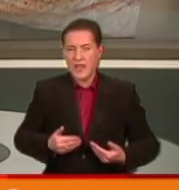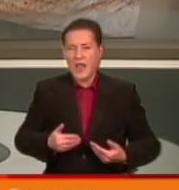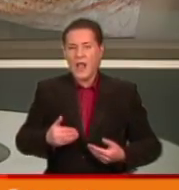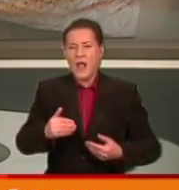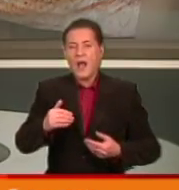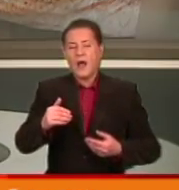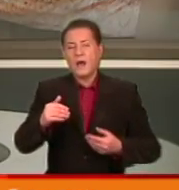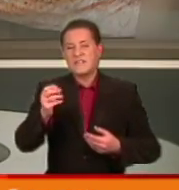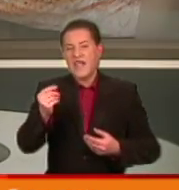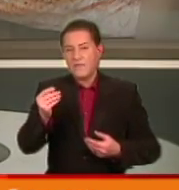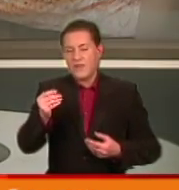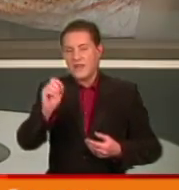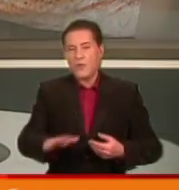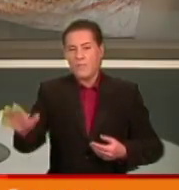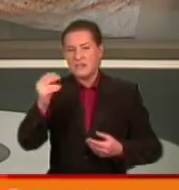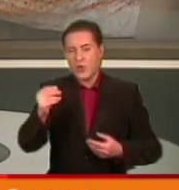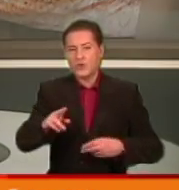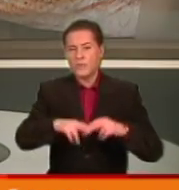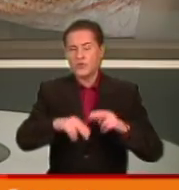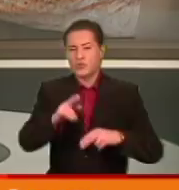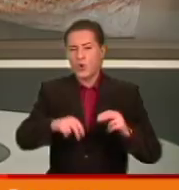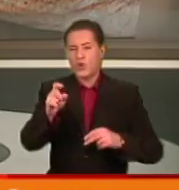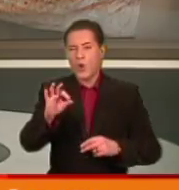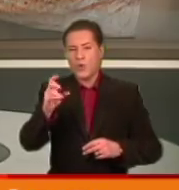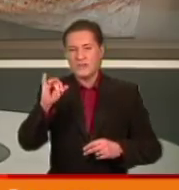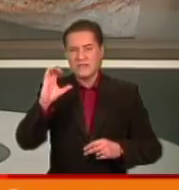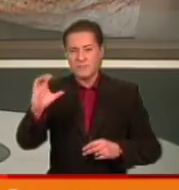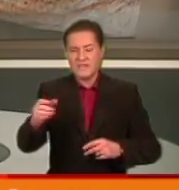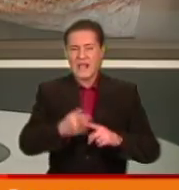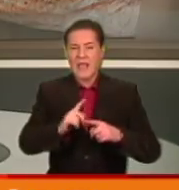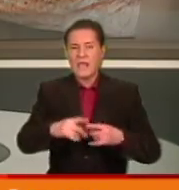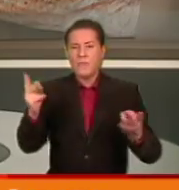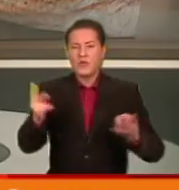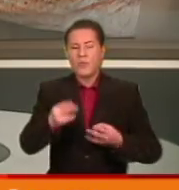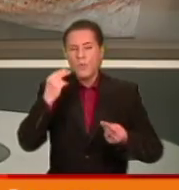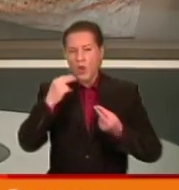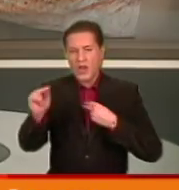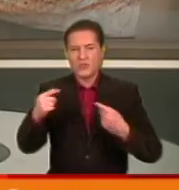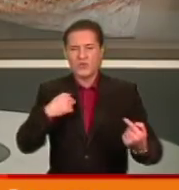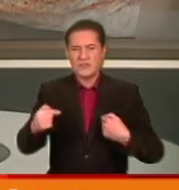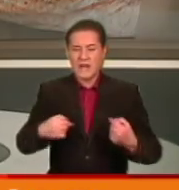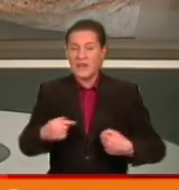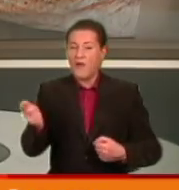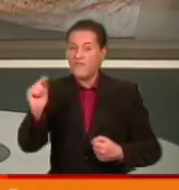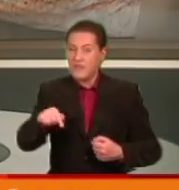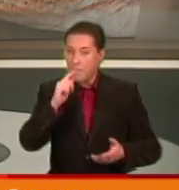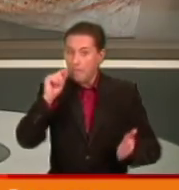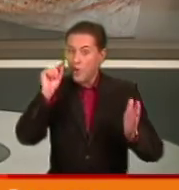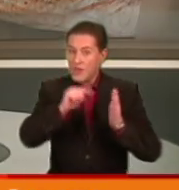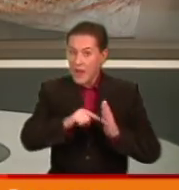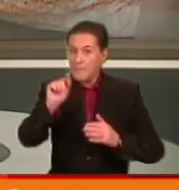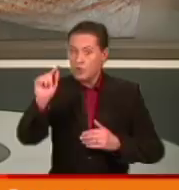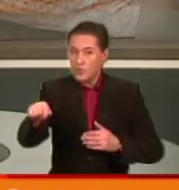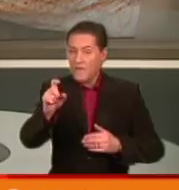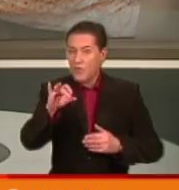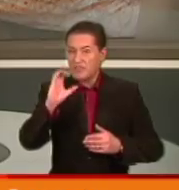за європейські гроші спеціально для невиліковно хворих, які потребують полегшення страждань. Утім, потрапити туди